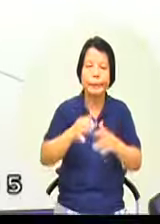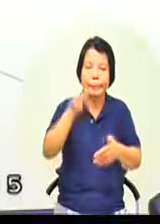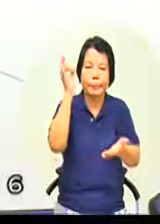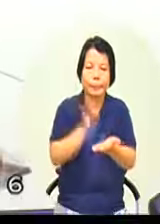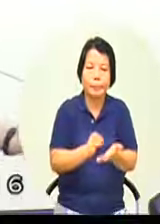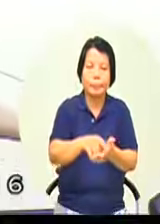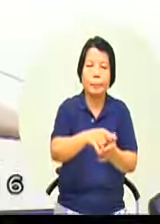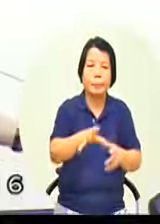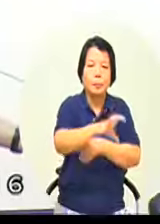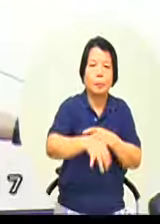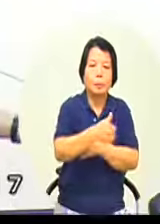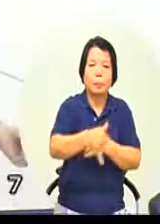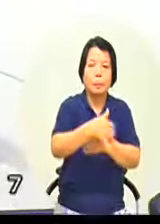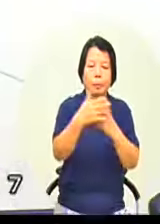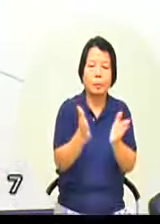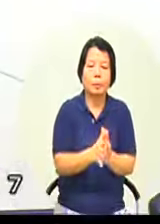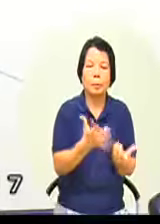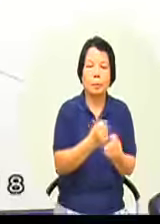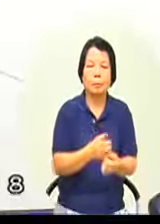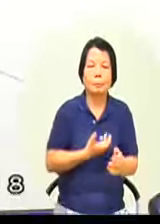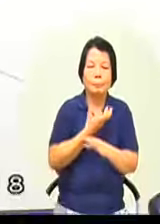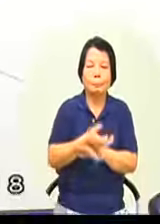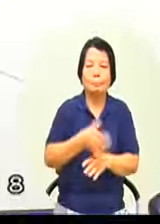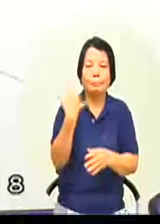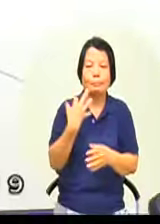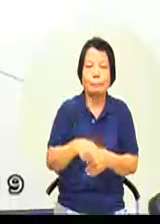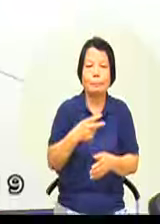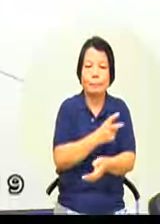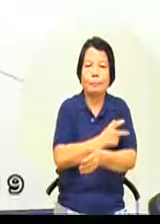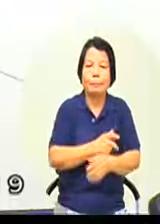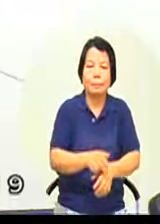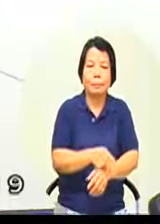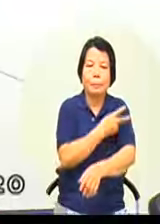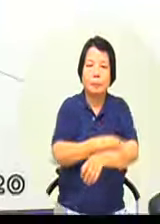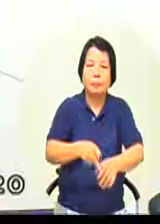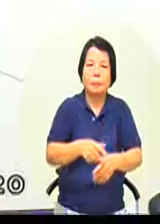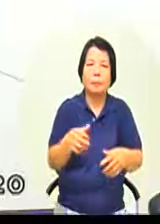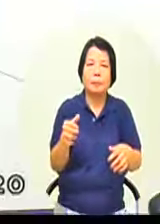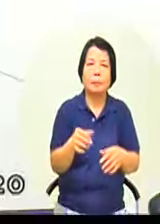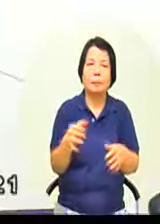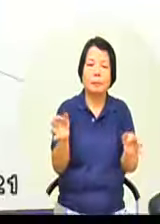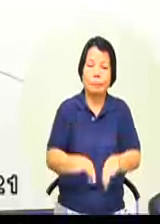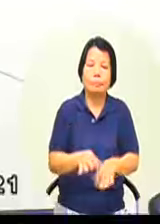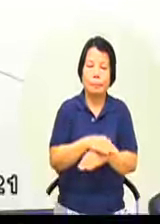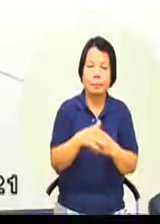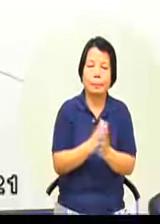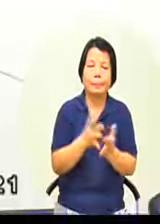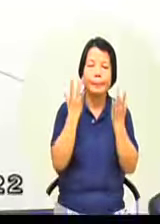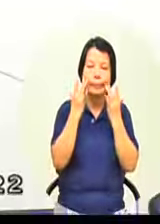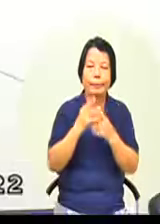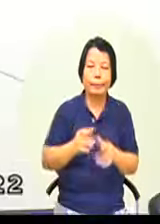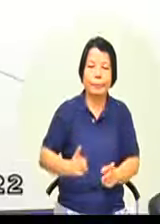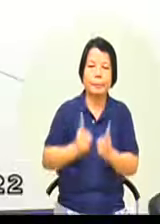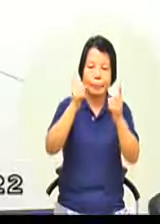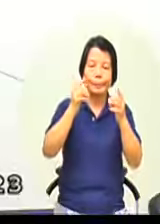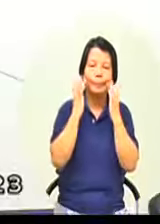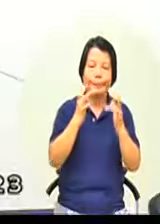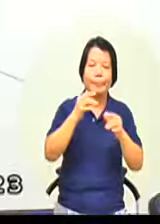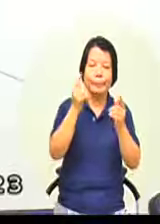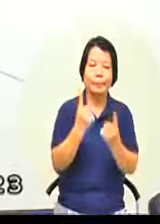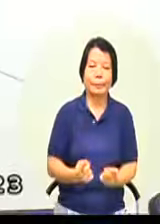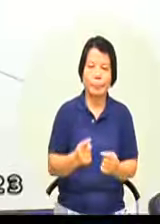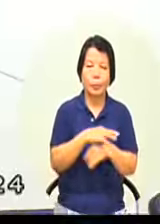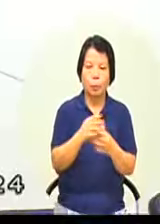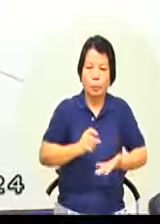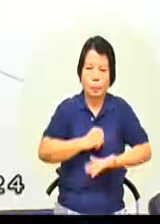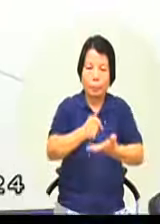候农民的心血又泡汤了哈？那这些等等的问题，要不然就菜价很高，要不然就菜价很低。那我今天要建议